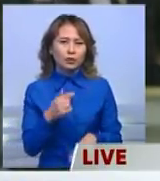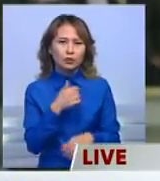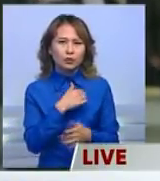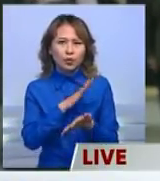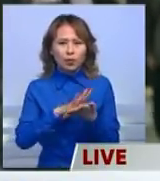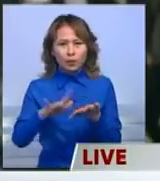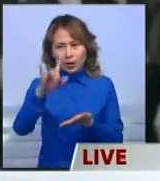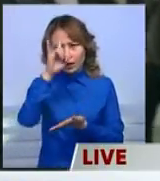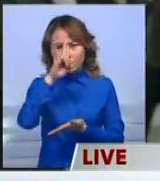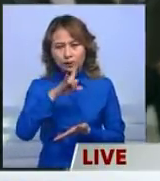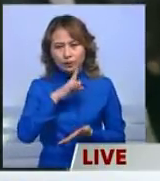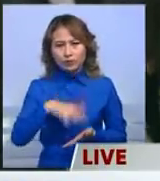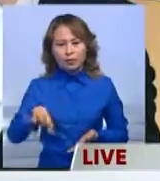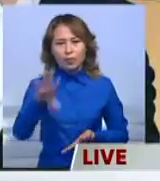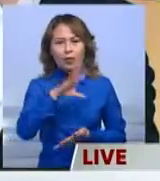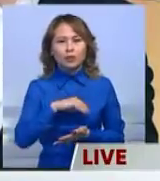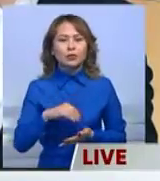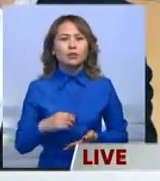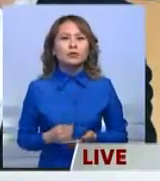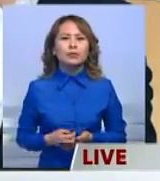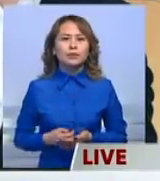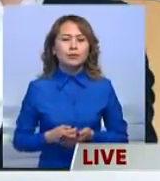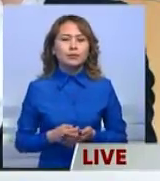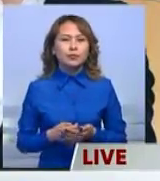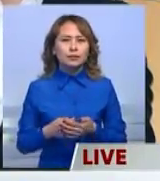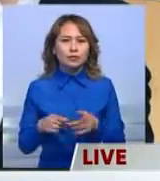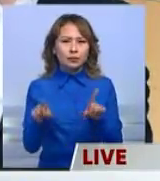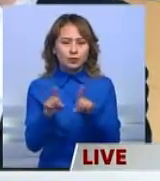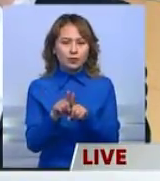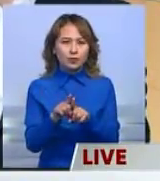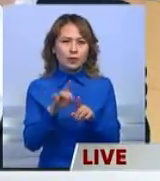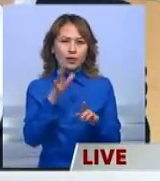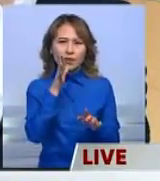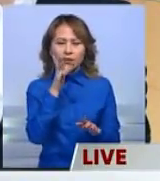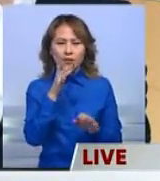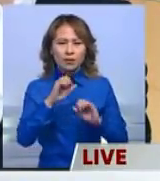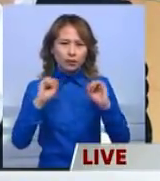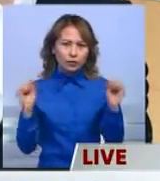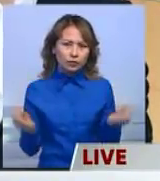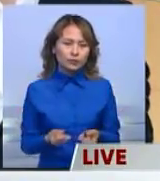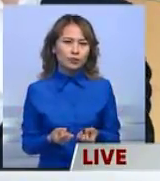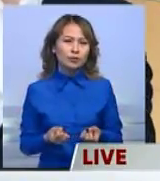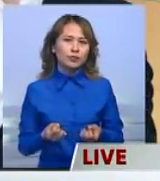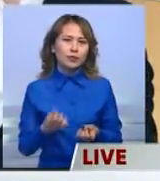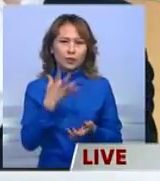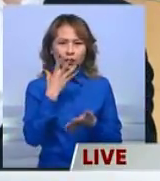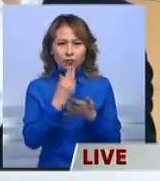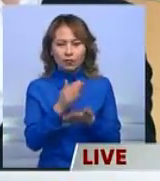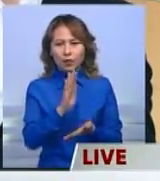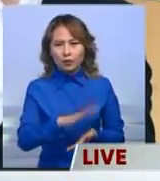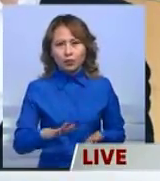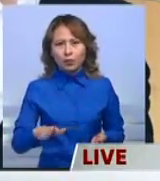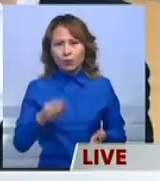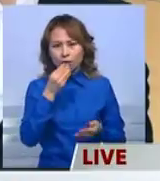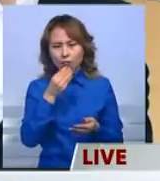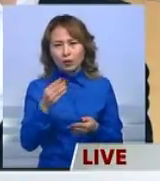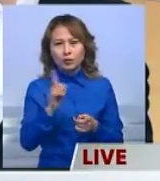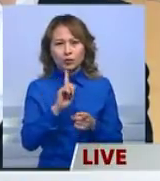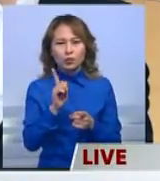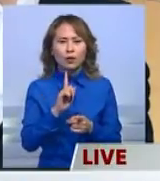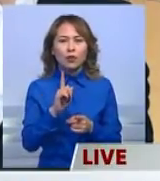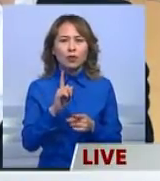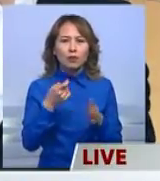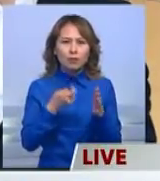кеңдігінің арқасында бізді бауырына басып, сол жылды қыс кезінде өзінің балдары жейтін нанынан бөлісіп,